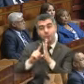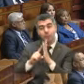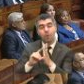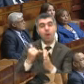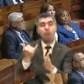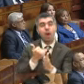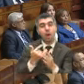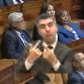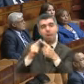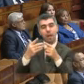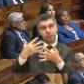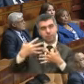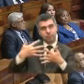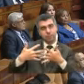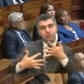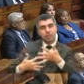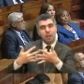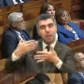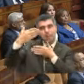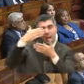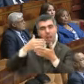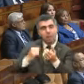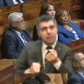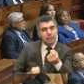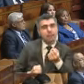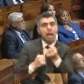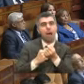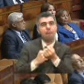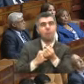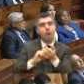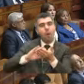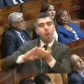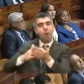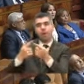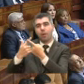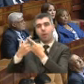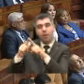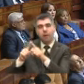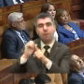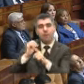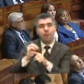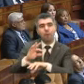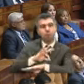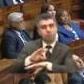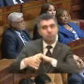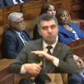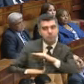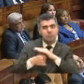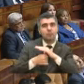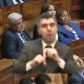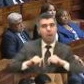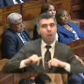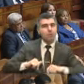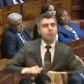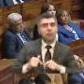باقي الفصول المتعلقة بمغاربة العالم ودعم تمثيليتهم في جميع الهيئات الحكامة والمؤسسات الدستورية بالمملكة